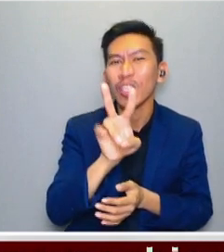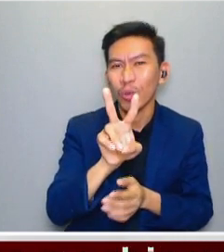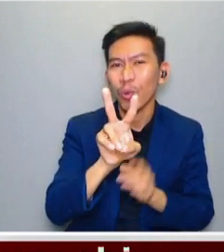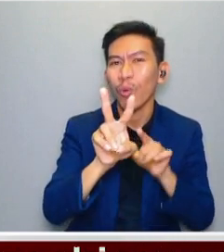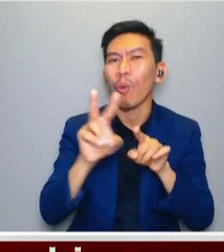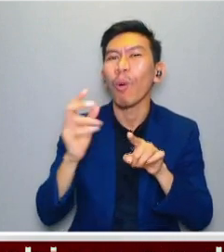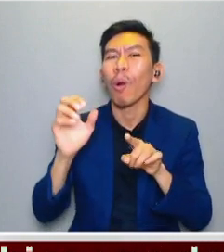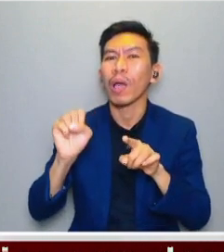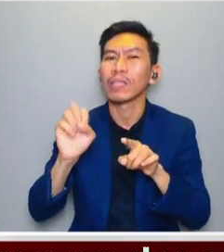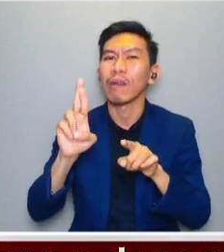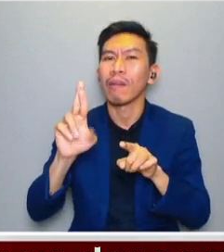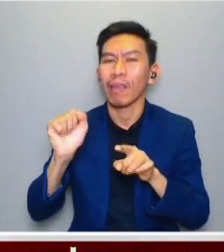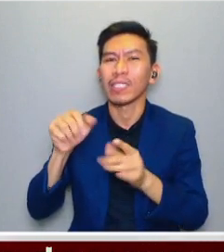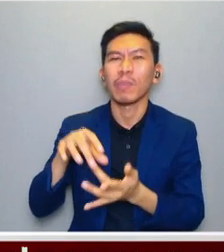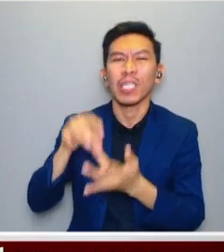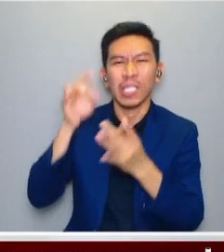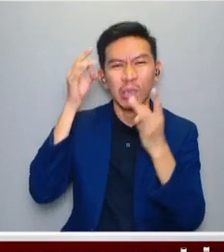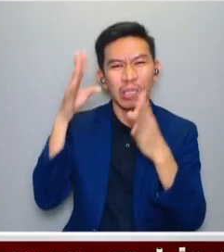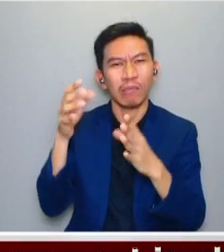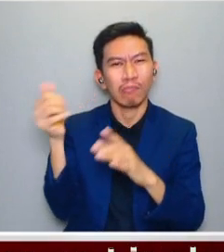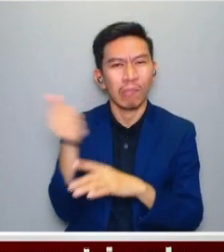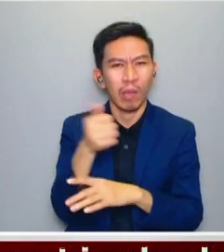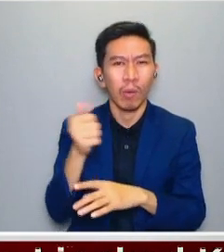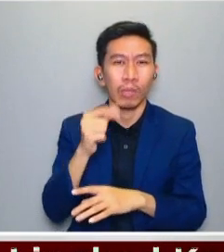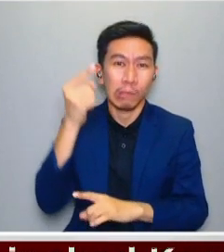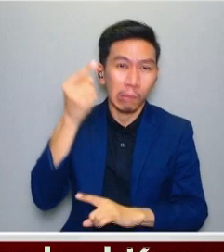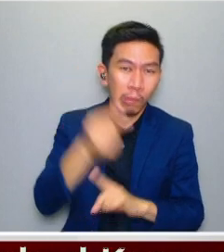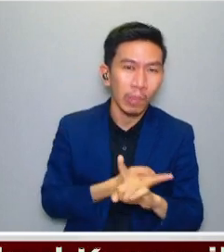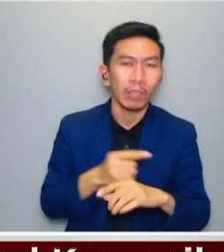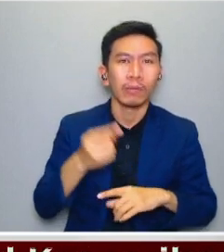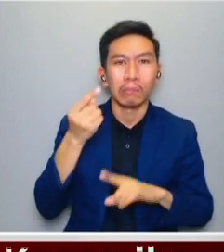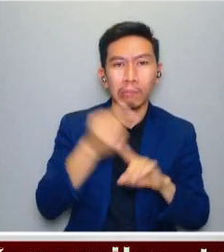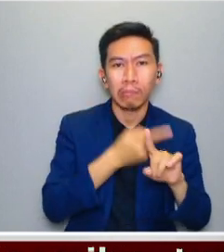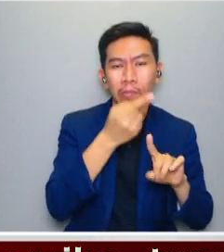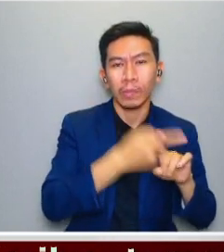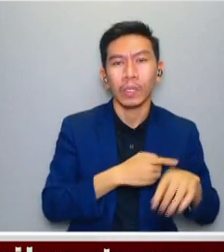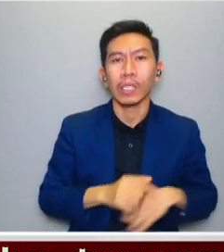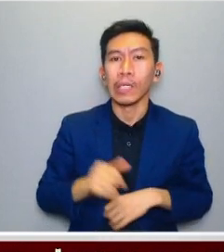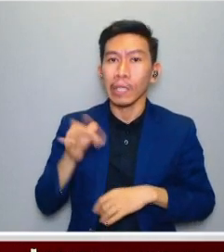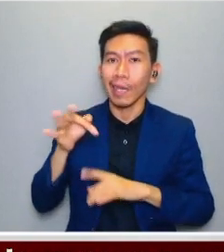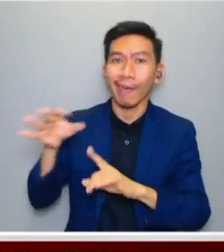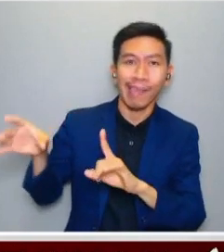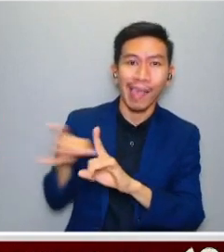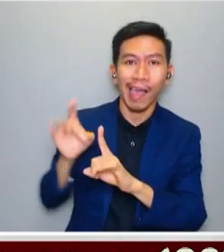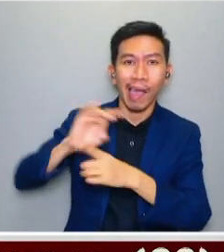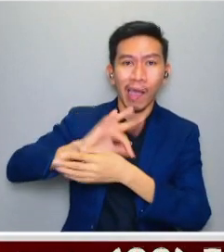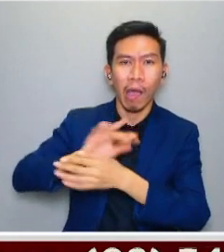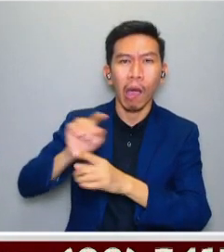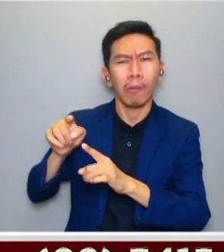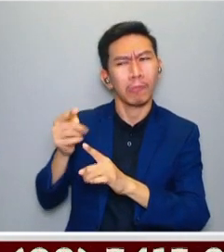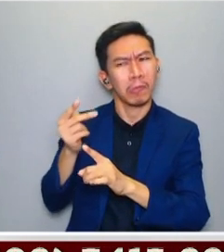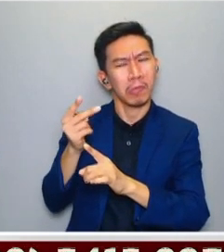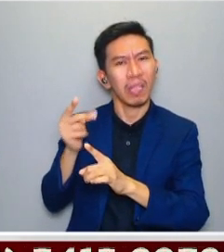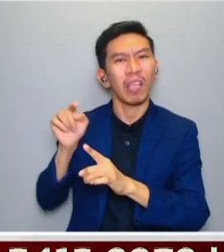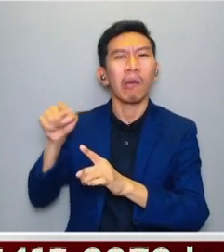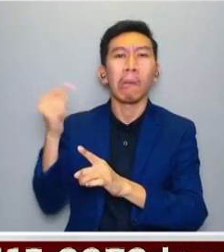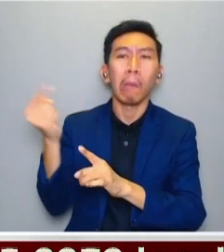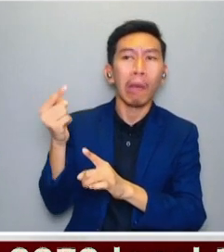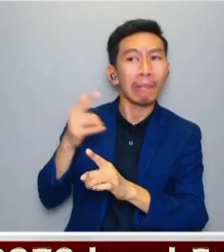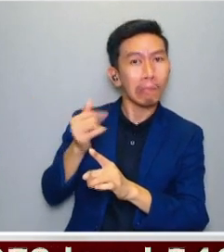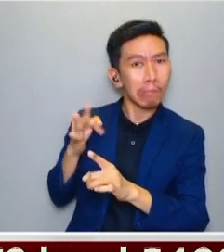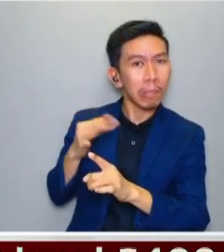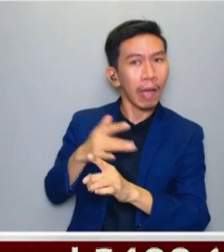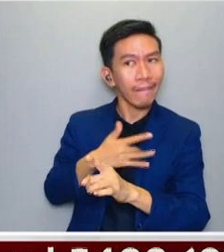SRA para sa isang buwan. Sa mga tatamaan naman ng COVID, ang mga symptomatic lang ang makakatanggap ng